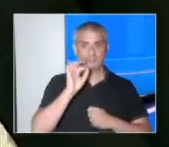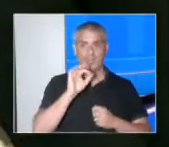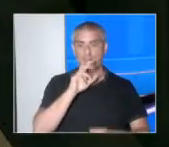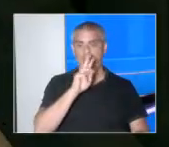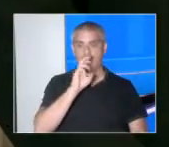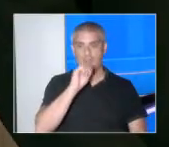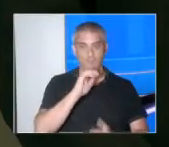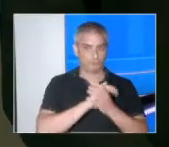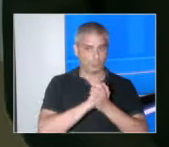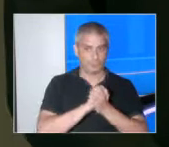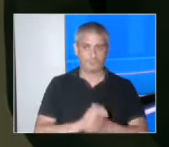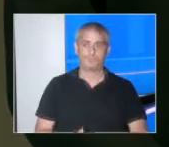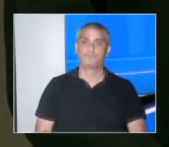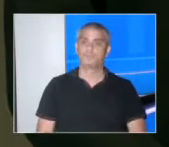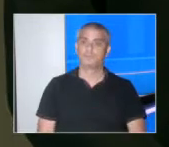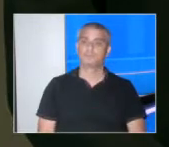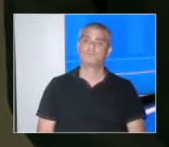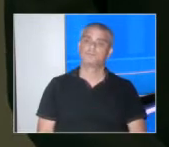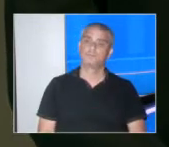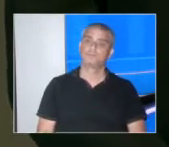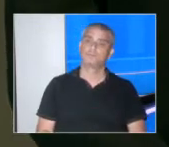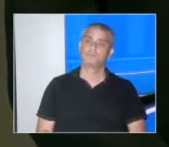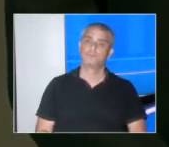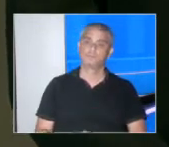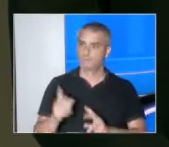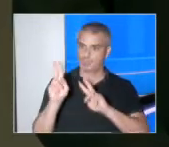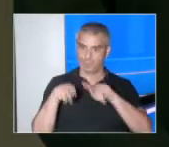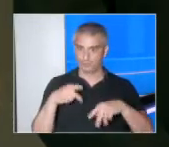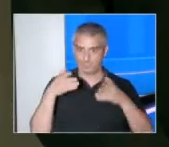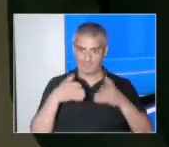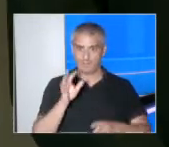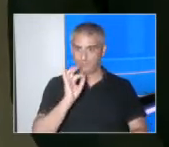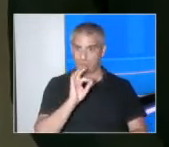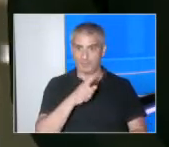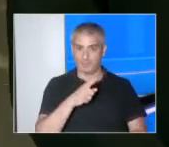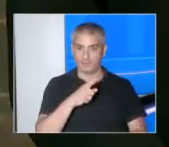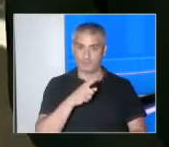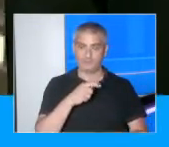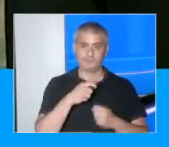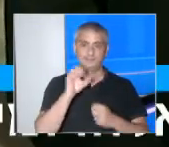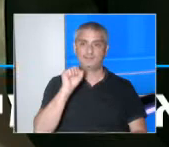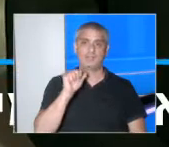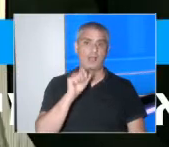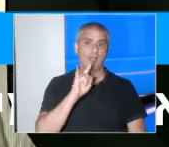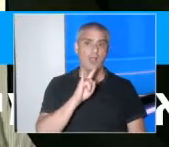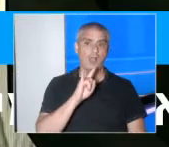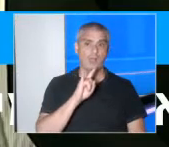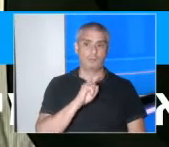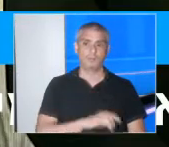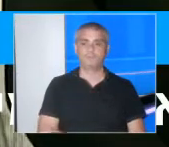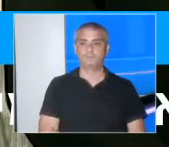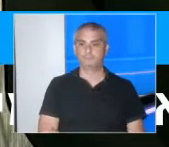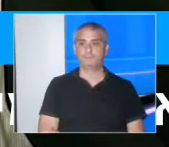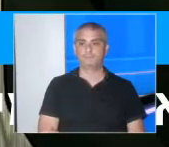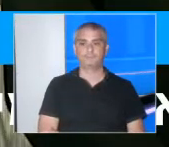לך. שלום רב. אתה חוזר מהלווייתו של סעיד אלחרומי.